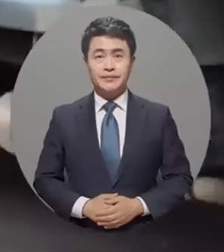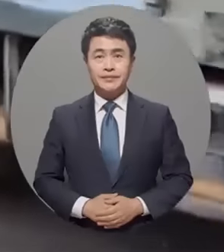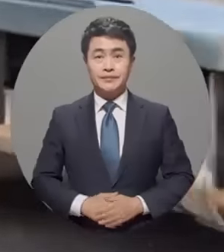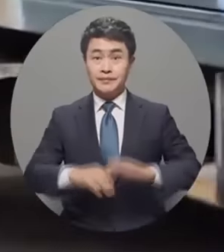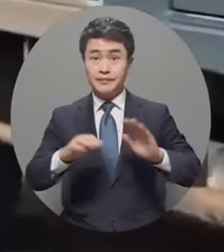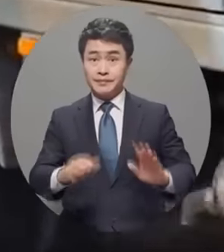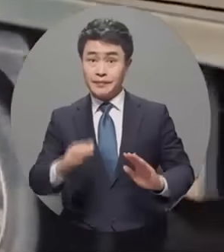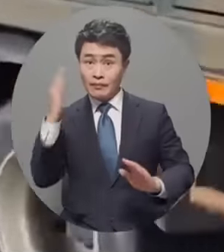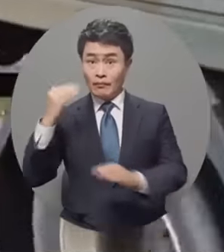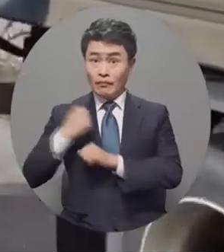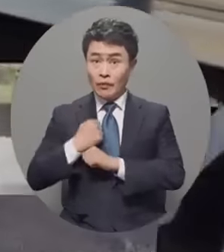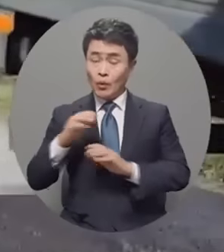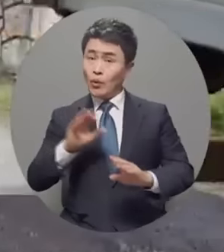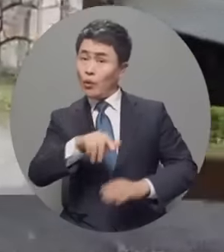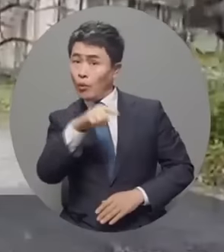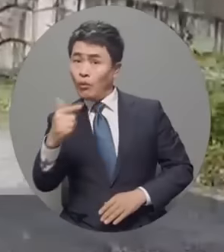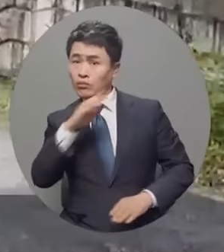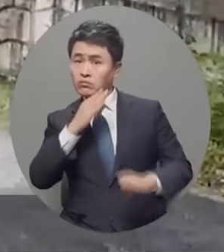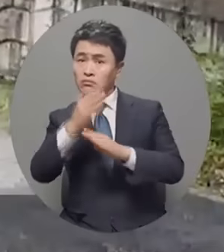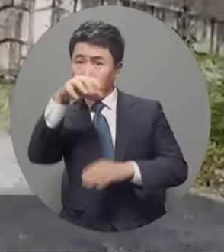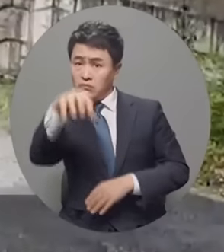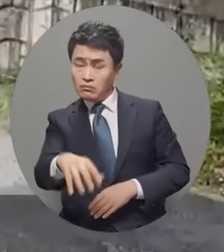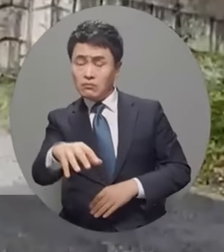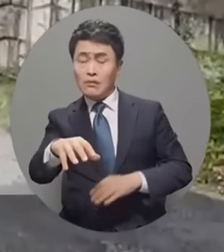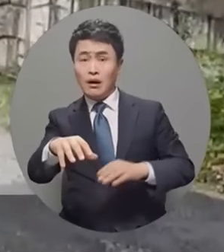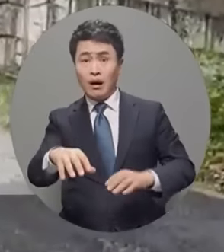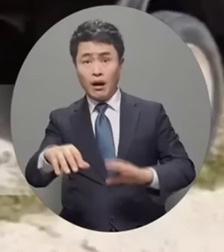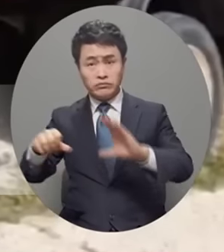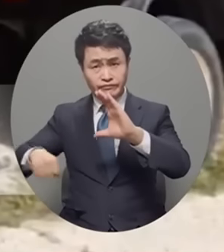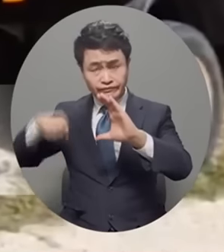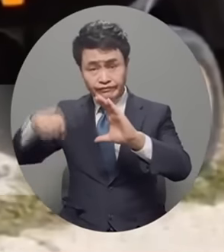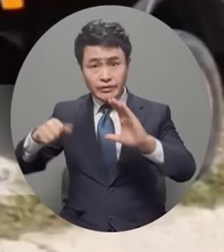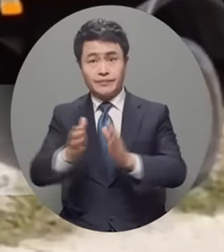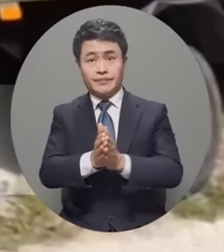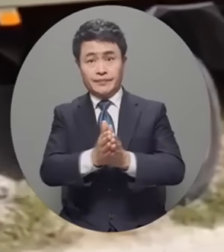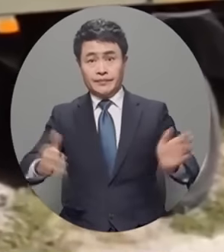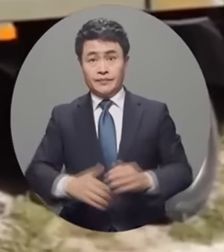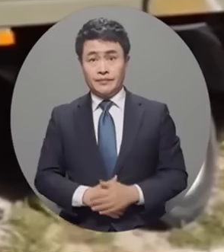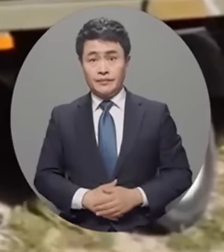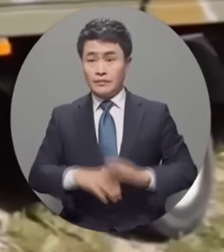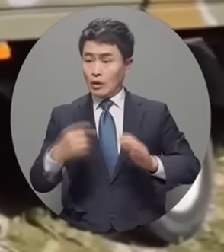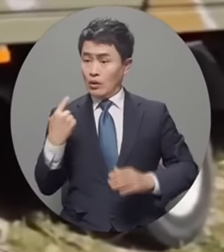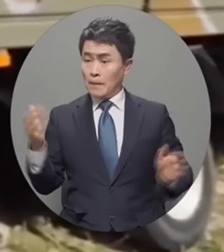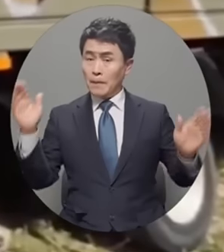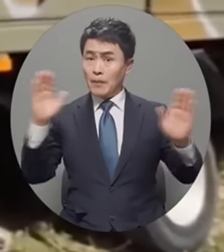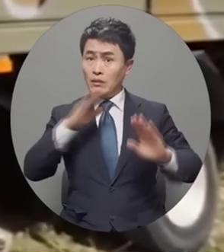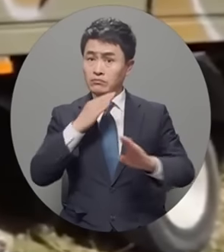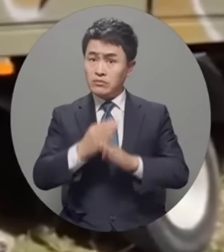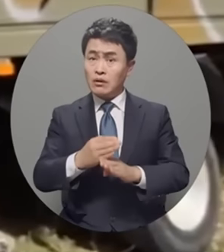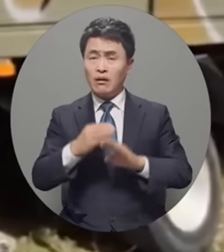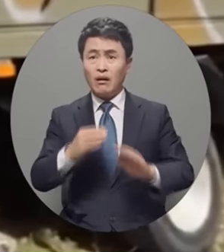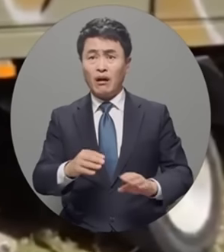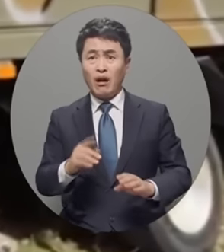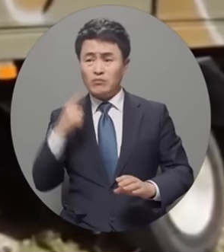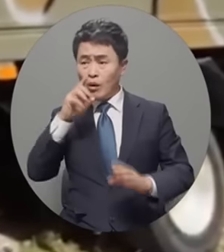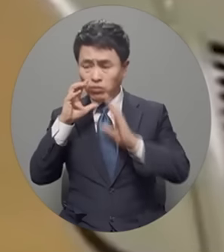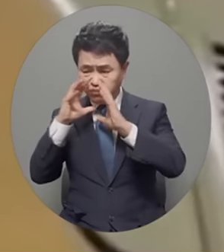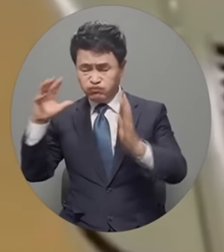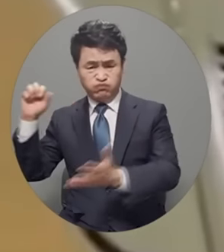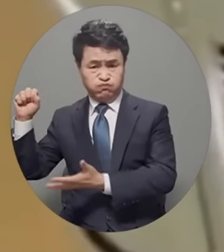우리 군이 오늘 오후 북한을 향해 확성기 방송을 실시했습니다. 어젯밤 북한이 오물풍선